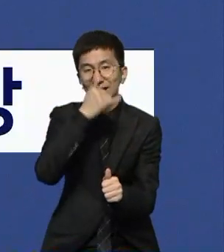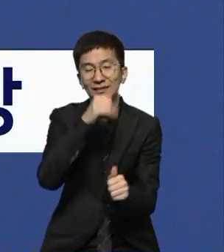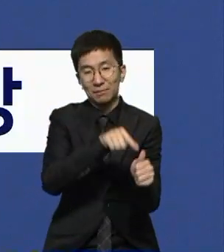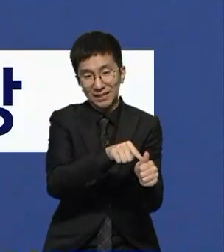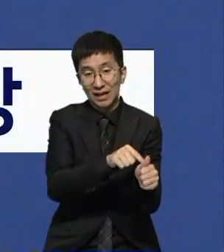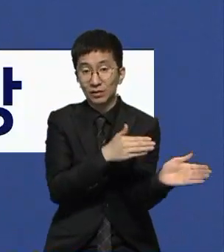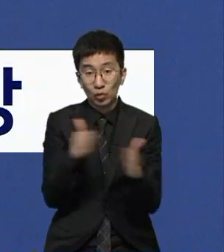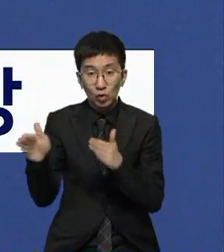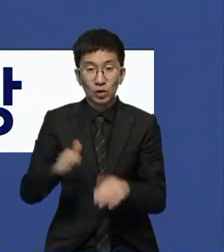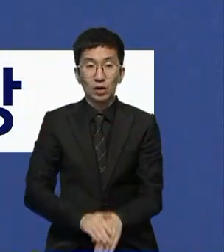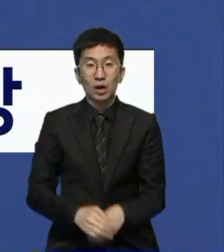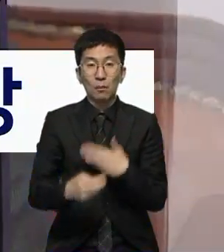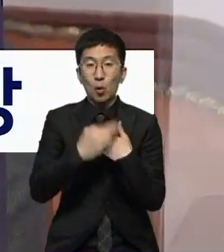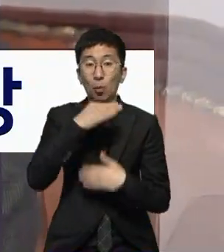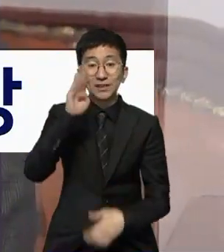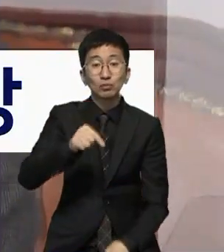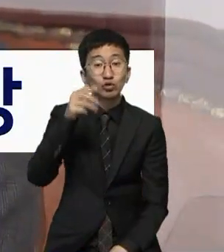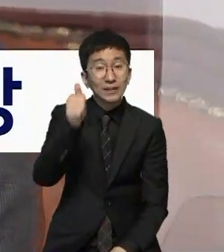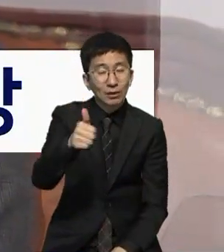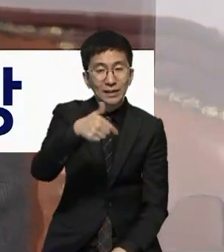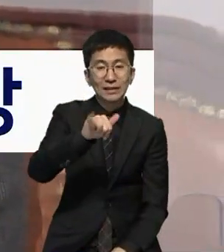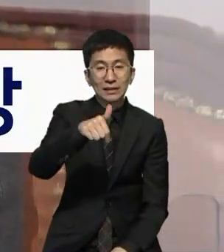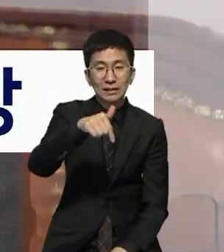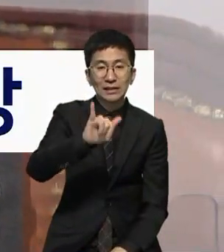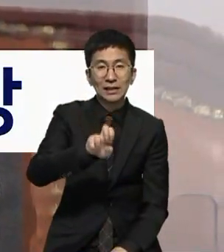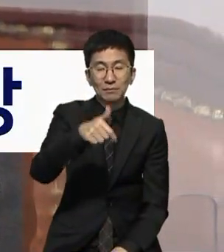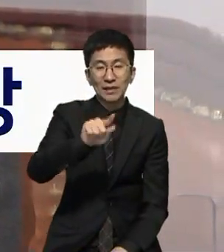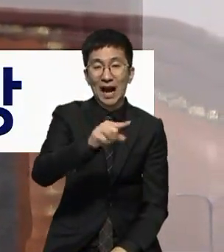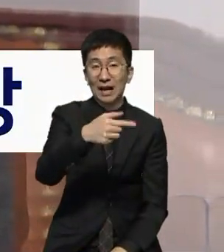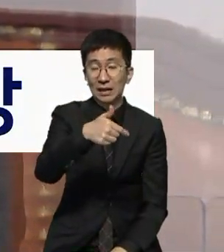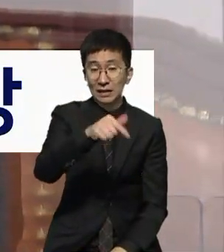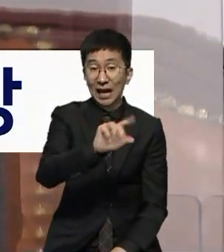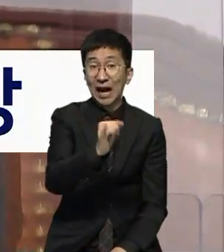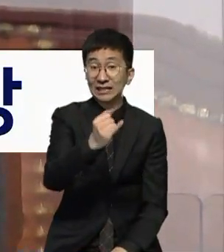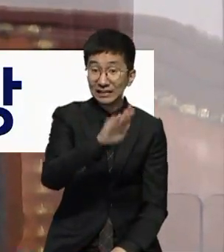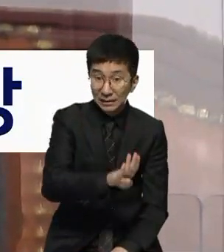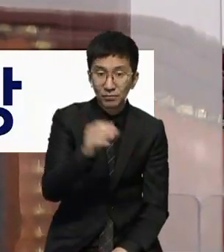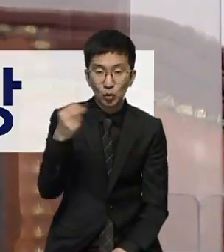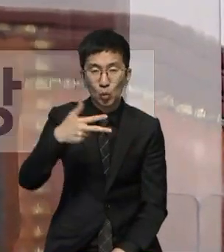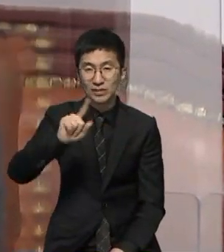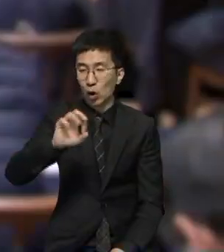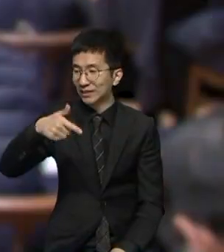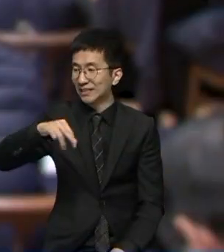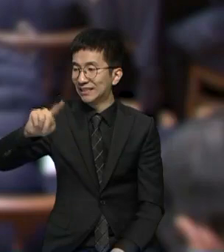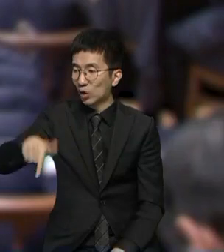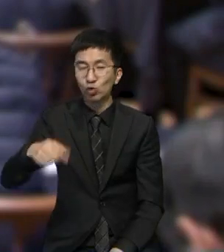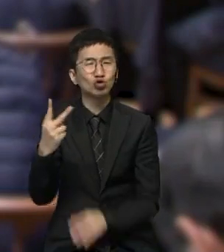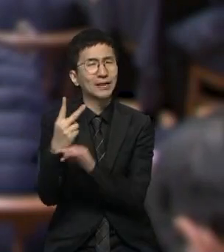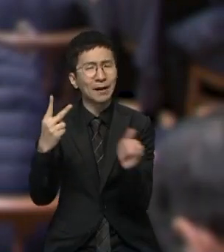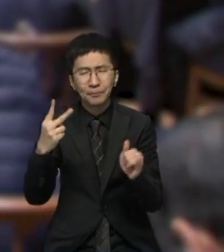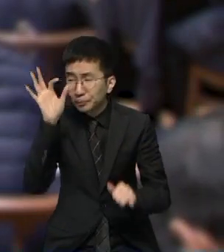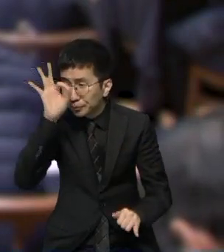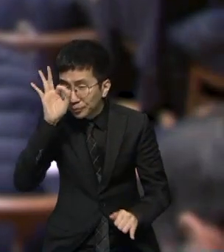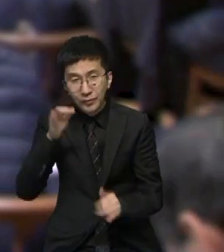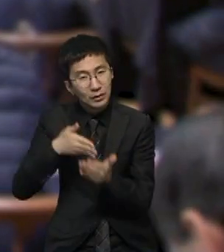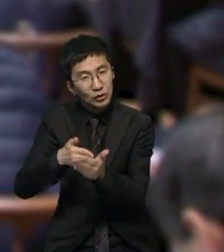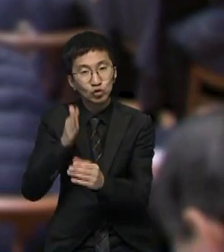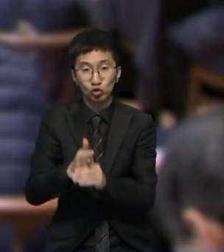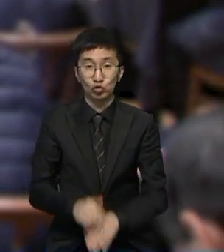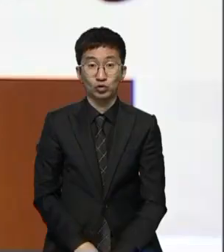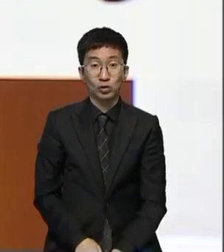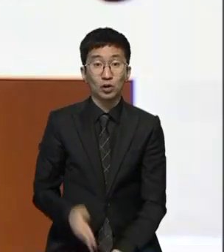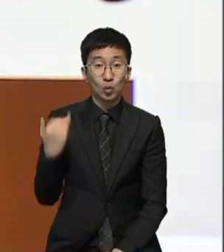강 잎 전 식약처 자 정기석 전 7 방 관리 본부장 등이 물망에 오른 것으로 알려졌습니다 동성애 혐오 발언 등으로